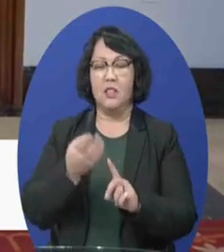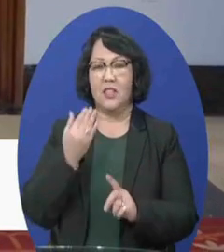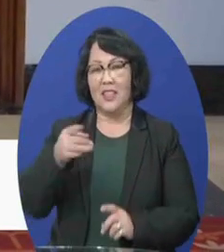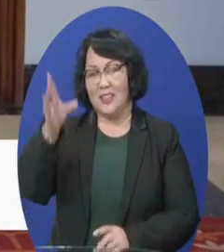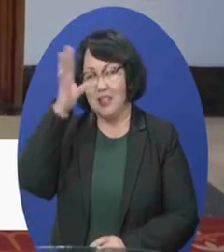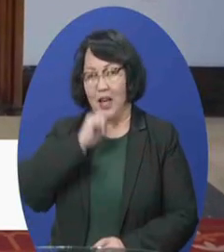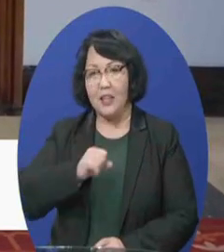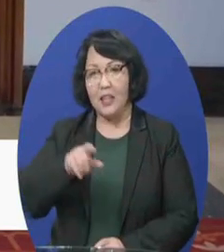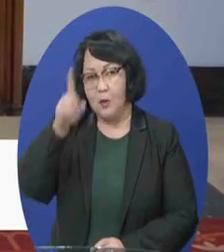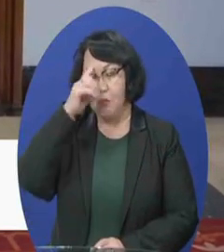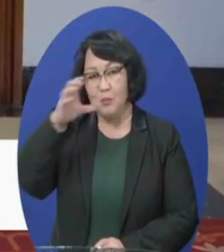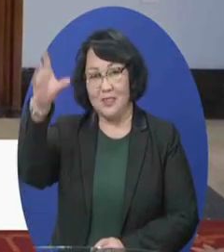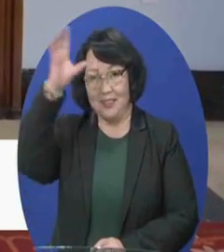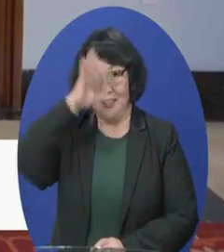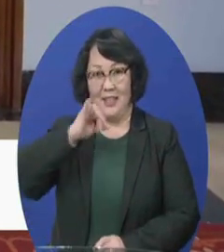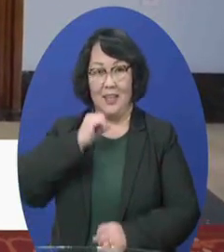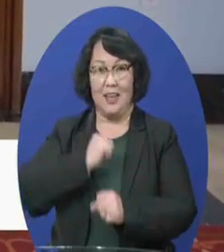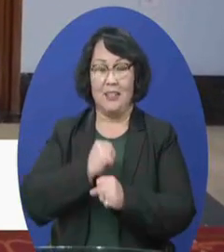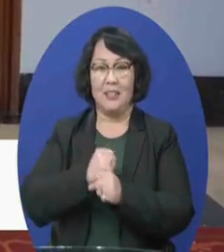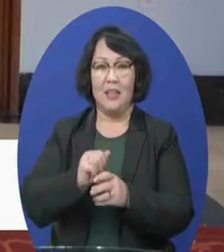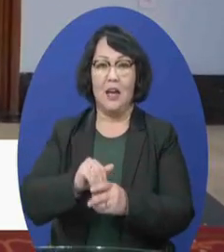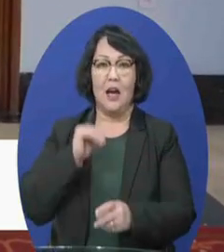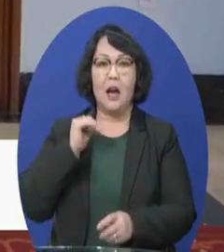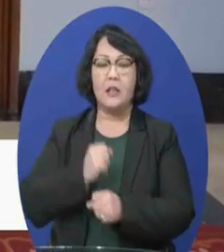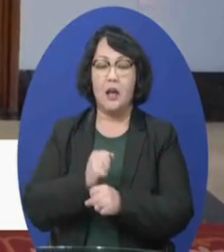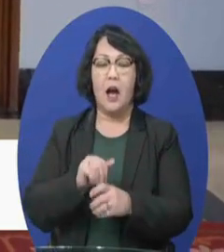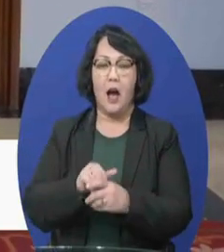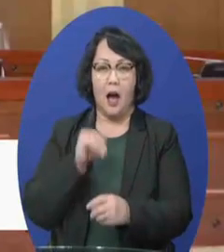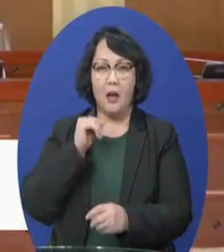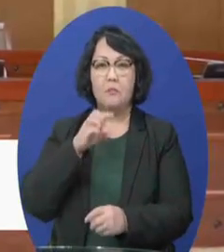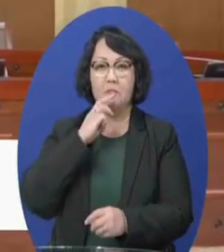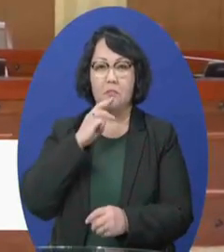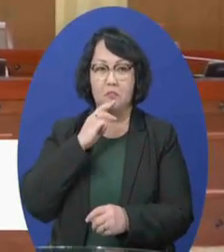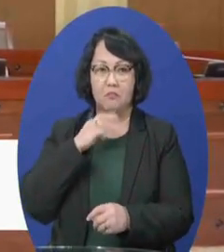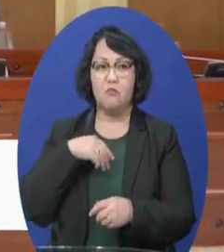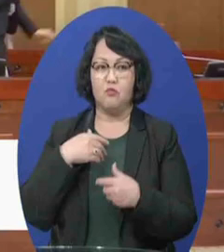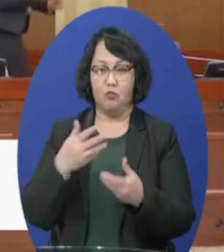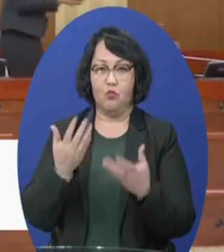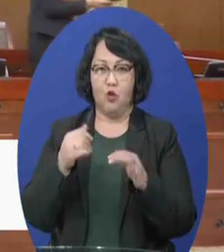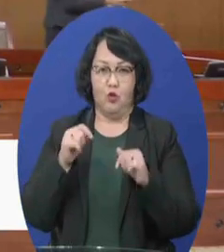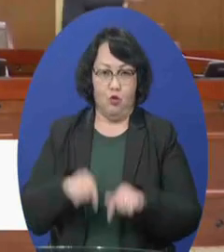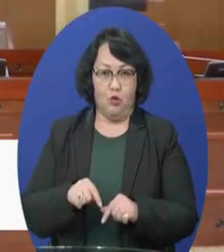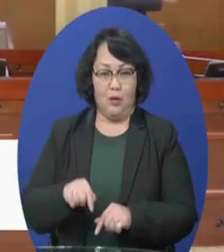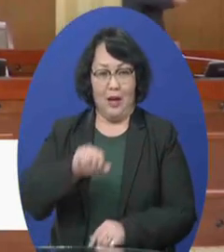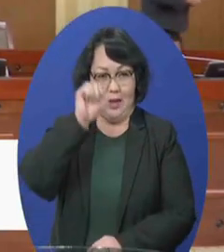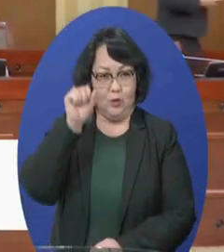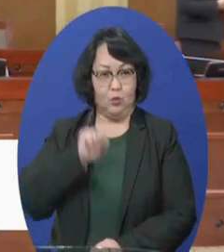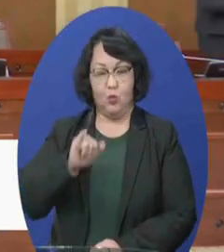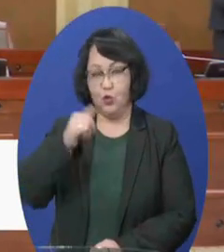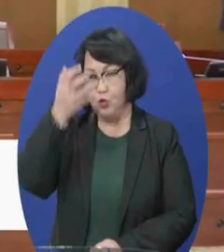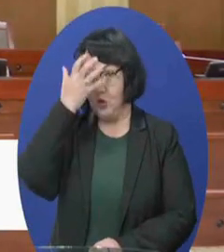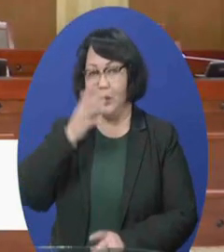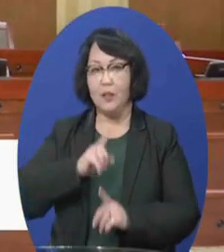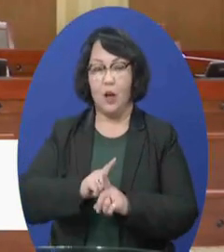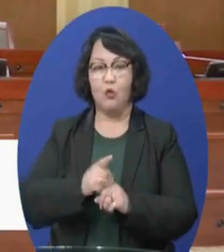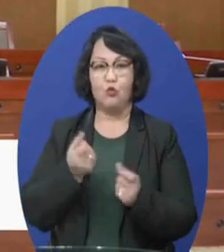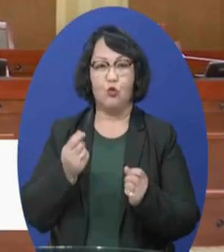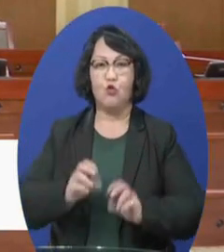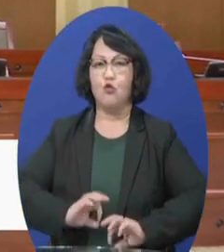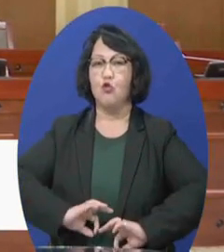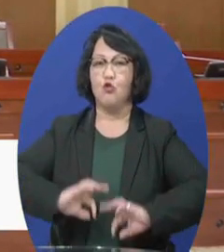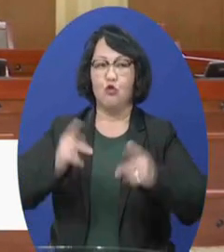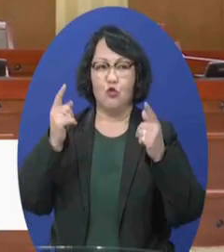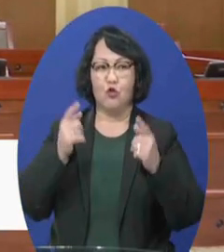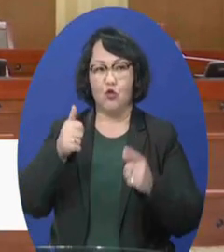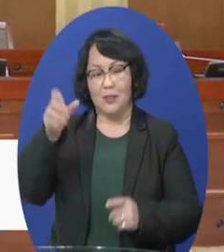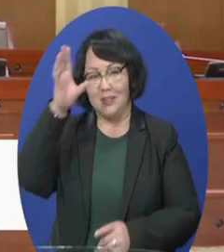сайд нар одоо ажиллаа өгч огцрох өргөдлөө өгөхөөр сэн ол мэдгдсэн. За харин өнөөдөр бас асуудал улс төрийн хүрээнд арай өөрөөр эргэж за ерөнхий сайд бол